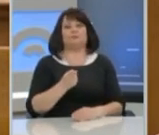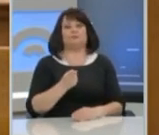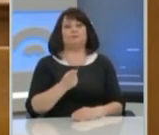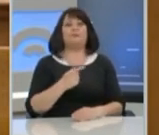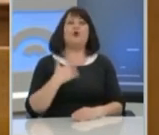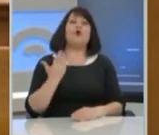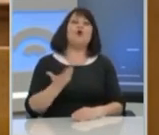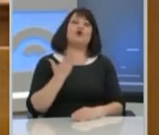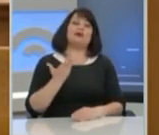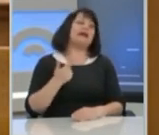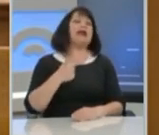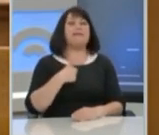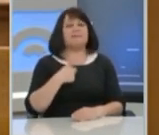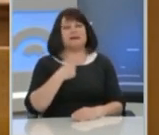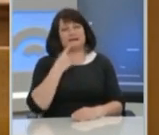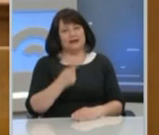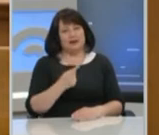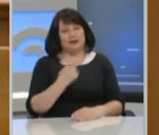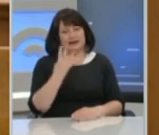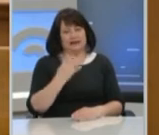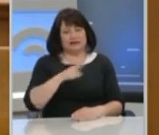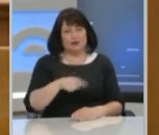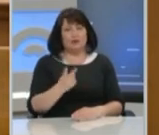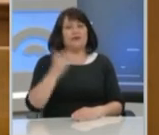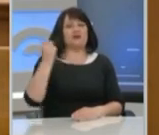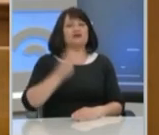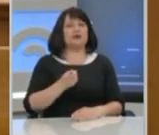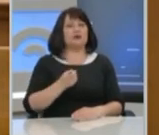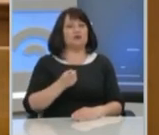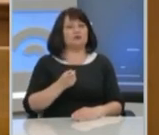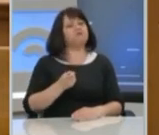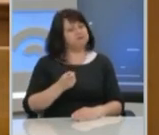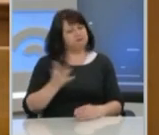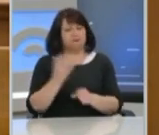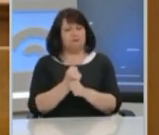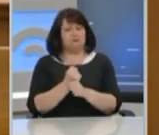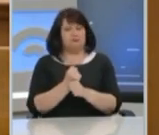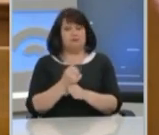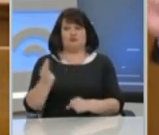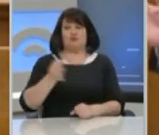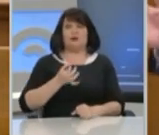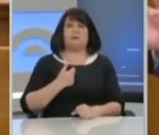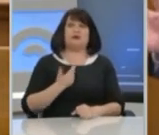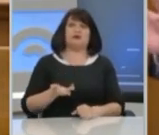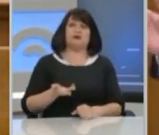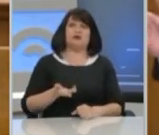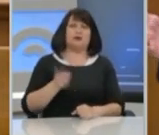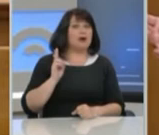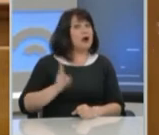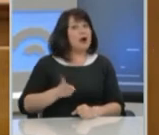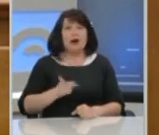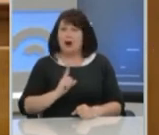Και όταν λοιπόν εμείς βγάλαμε πλεώνασμα 4,2%, που τώρα ήρθατε και μας είπατε ότι κακώς το βγάλατε,